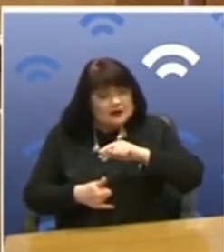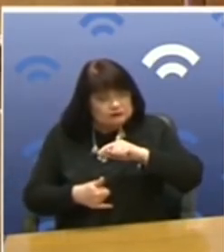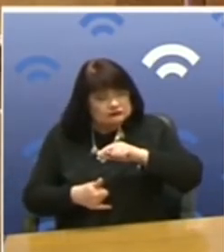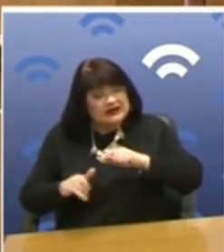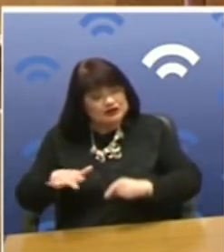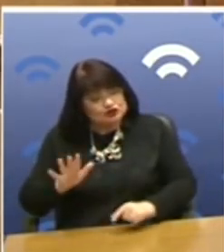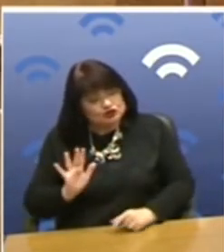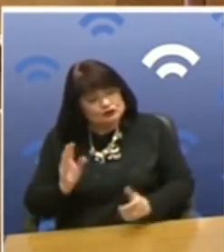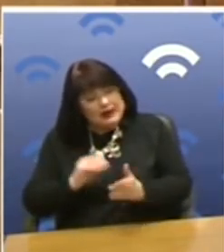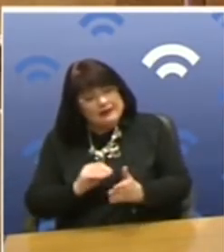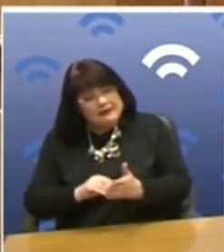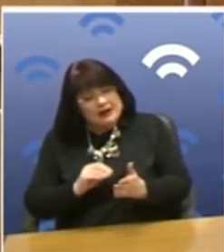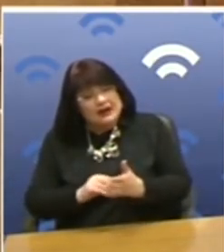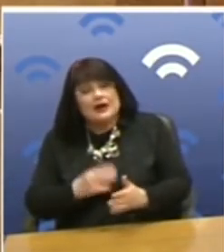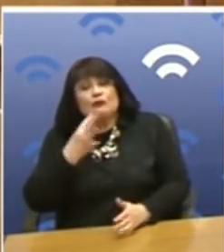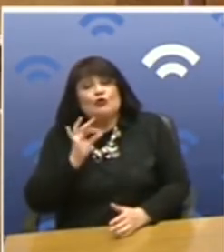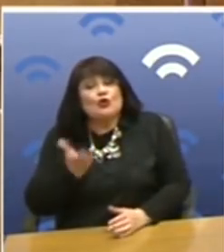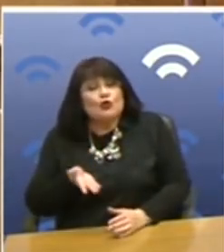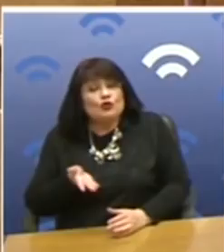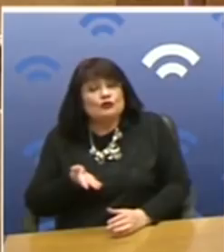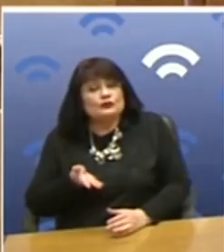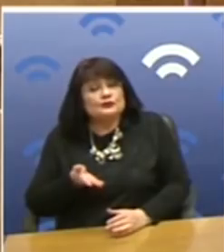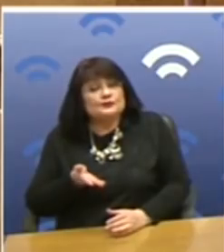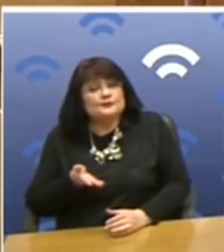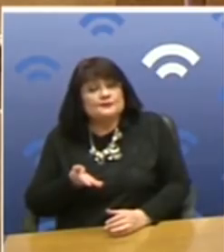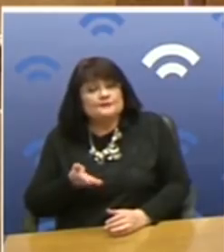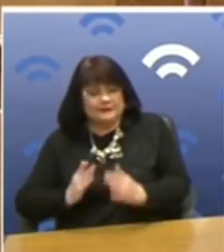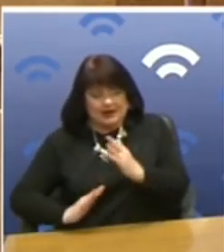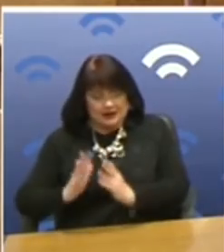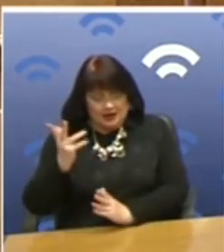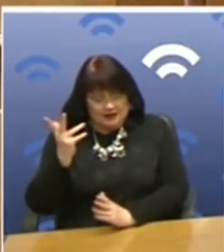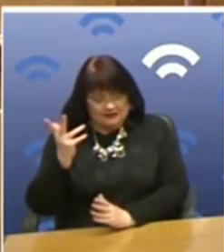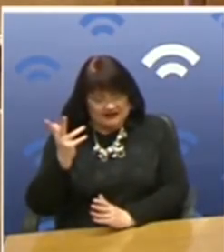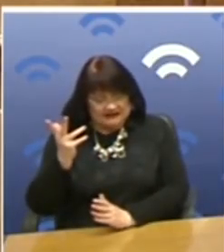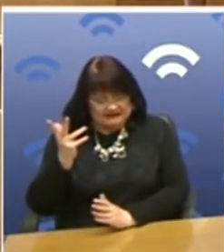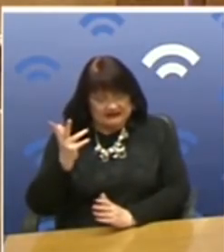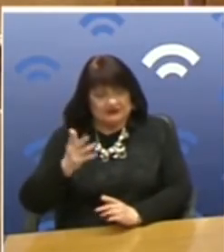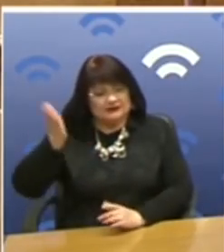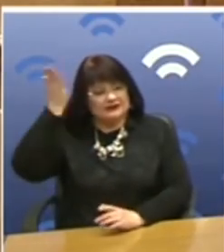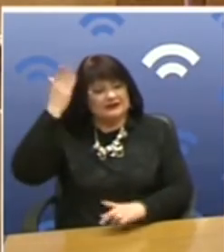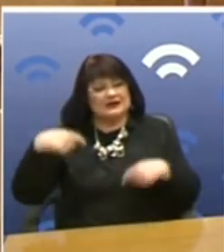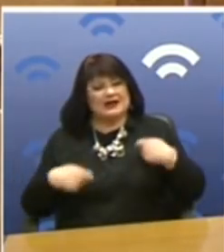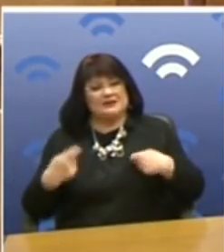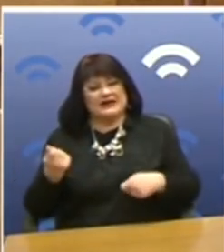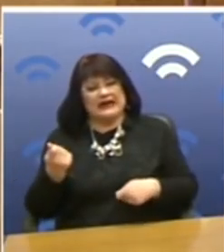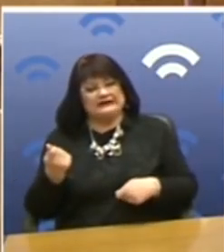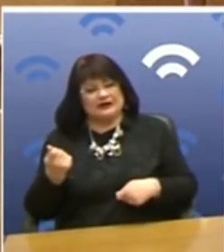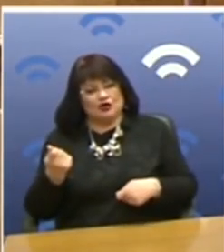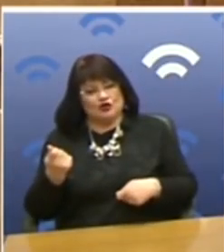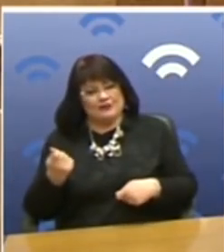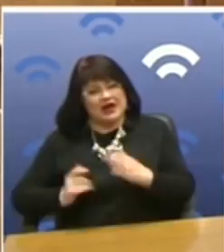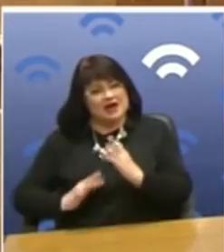ξανά. Ο λόγος είναι πως η ανάπτυξη της εγχώριας καπιταλιστικής οικονομίας